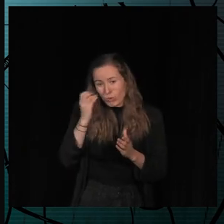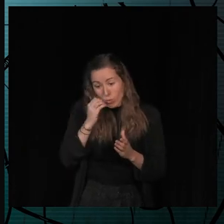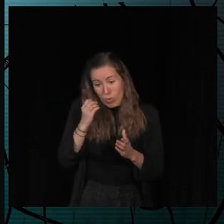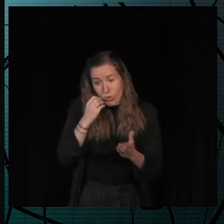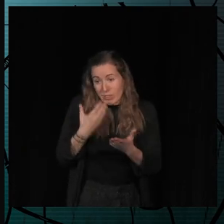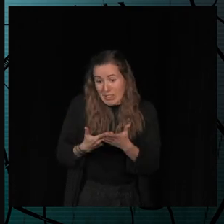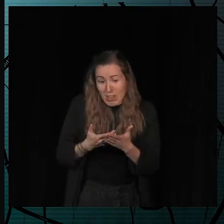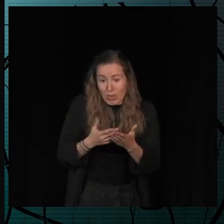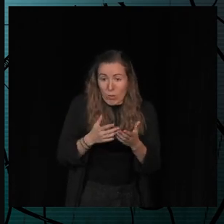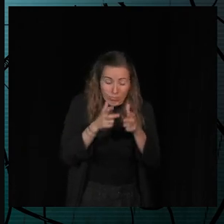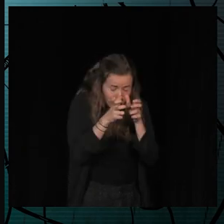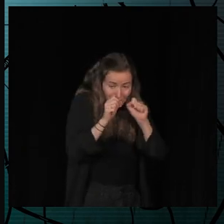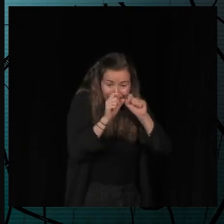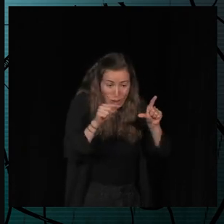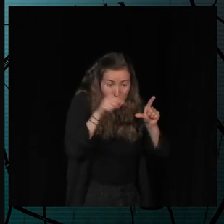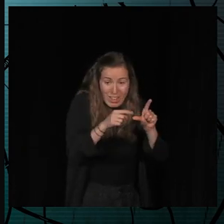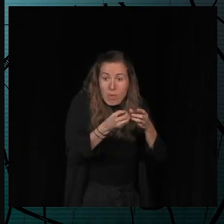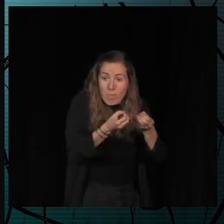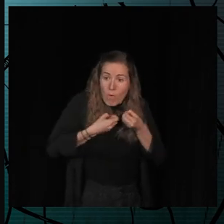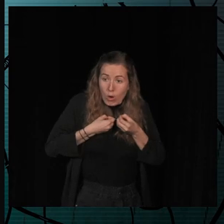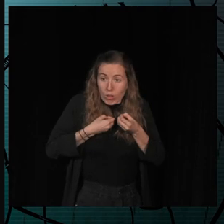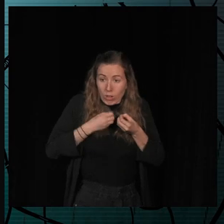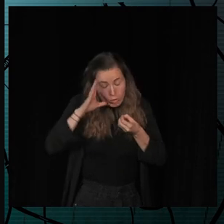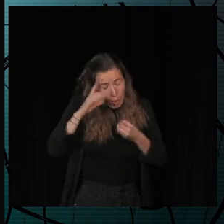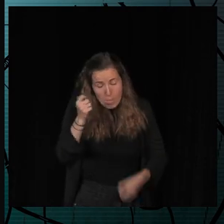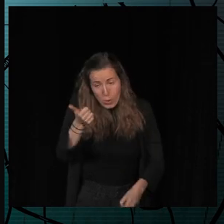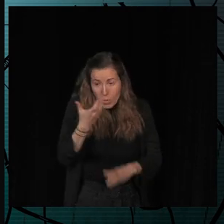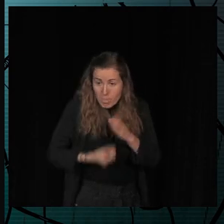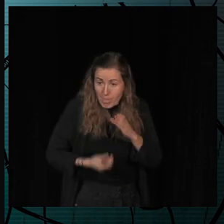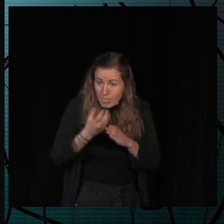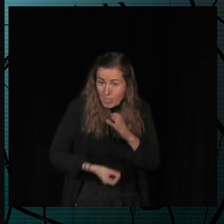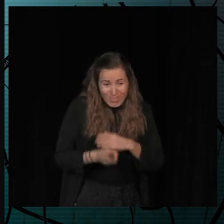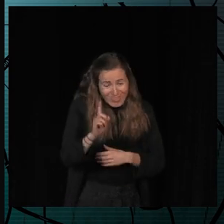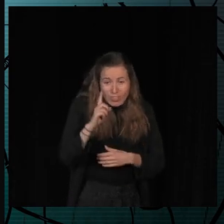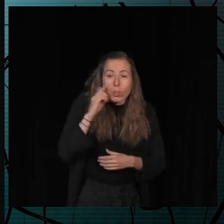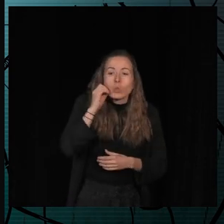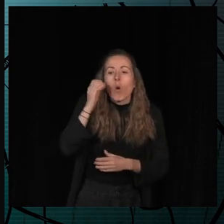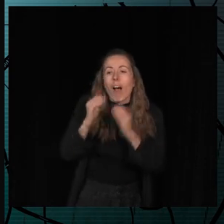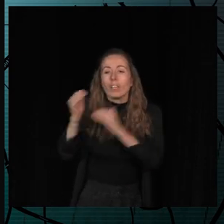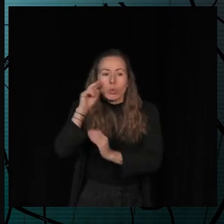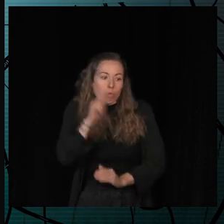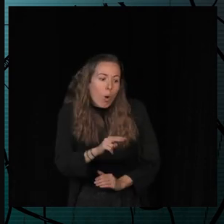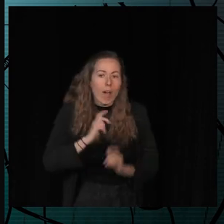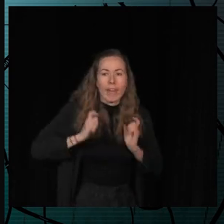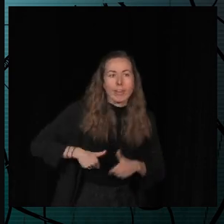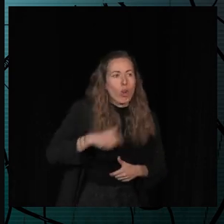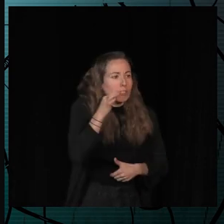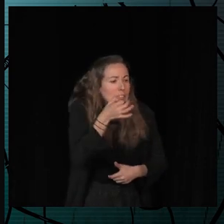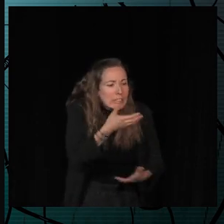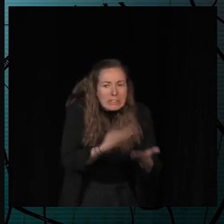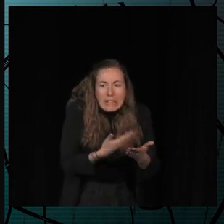n'a rien à voir avec l'écran alors c'est ce que les parents les adultes voient en premier lieu c'est ce que les scolaires nous disent en premier